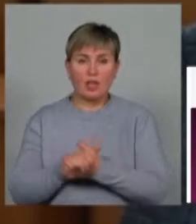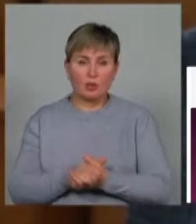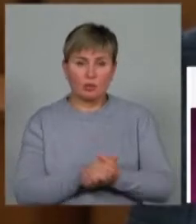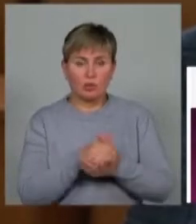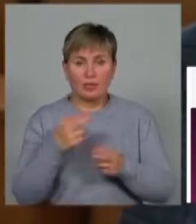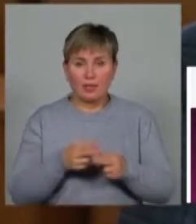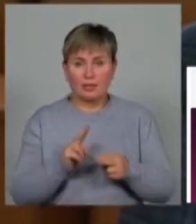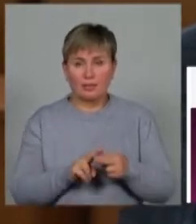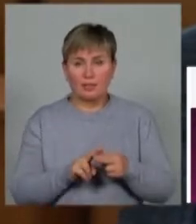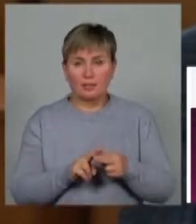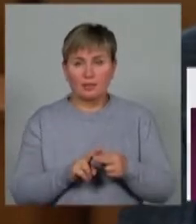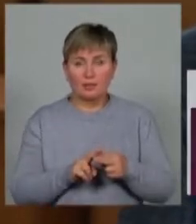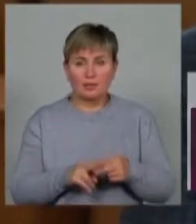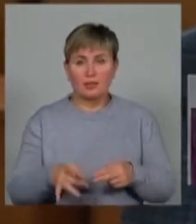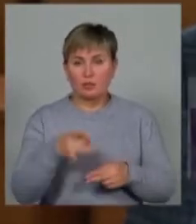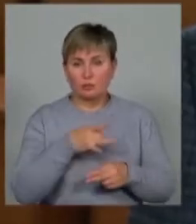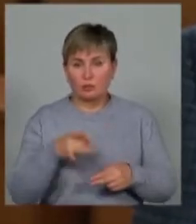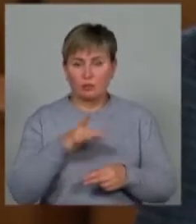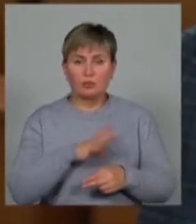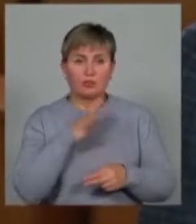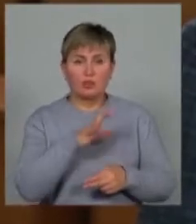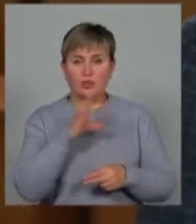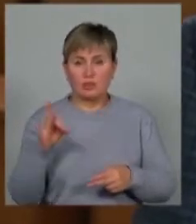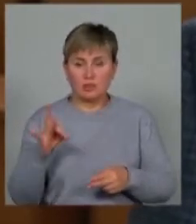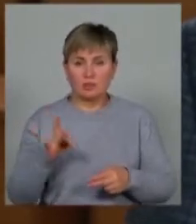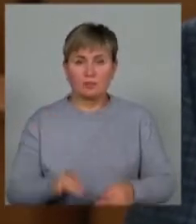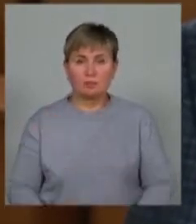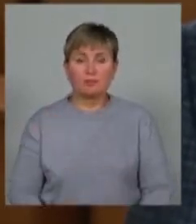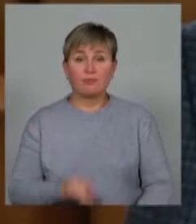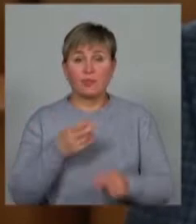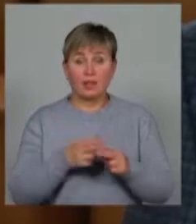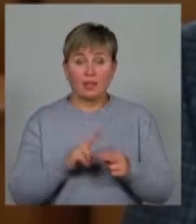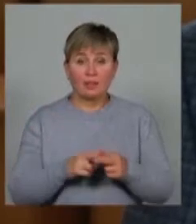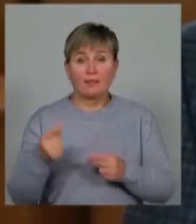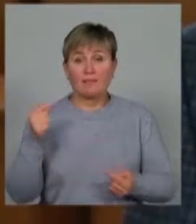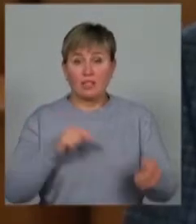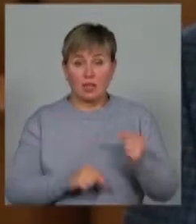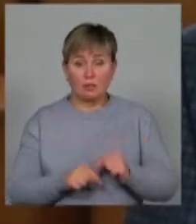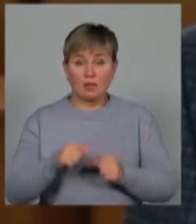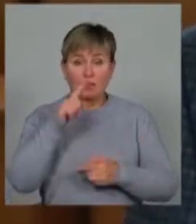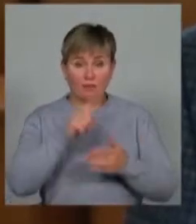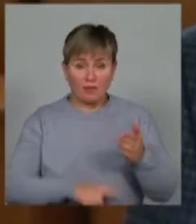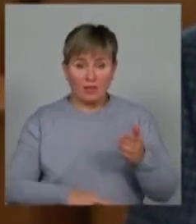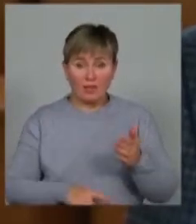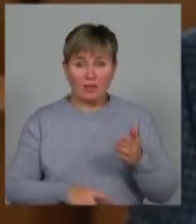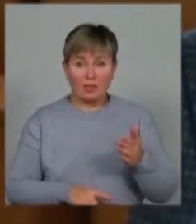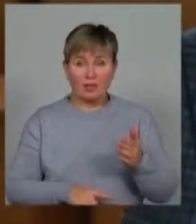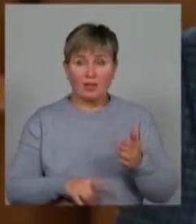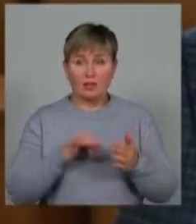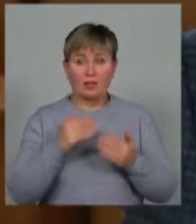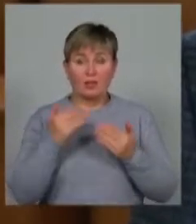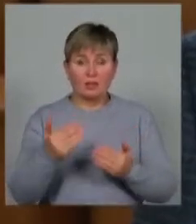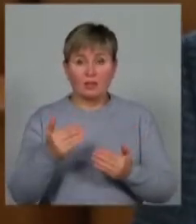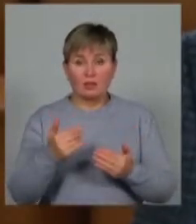этих республик бывшего СССР. И вот это взаимное доверие, его